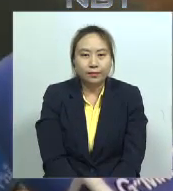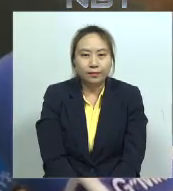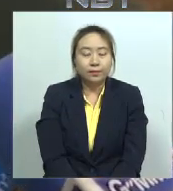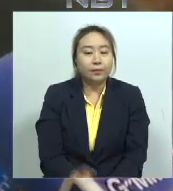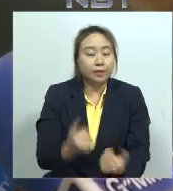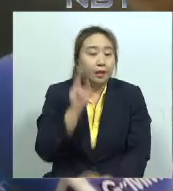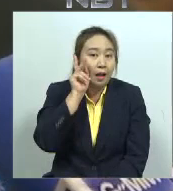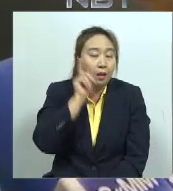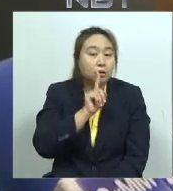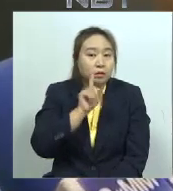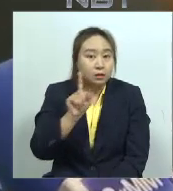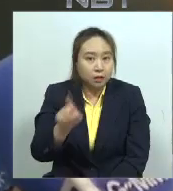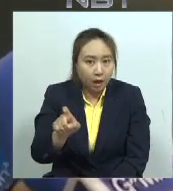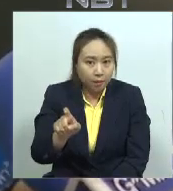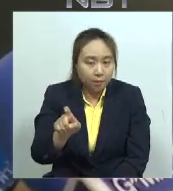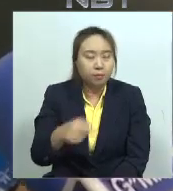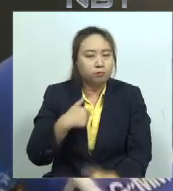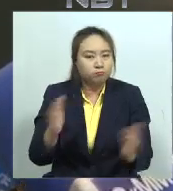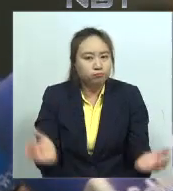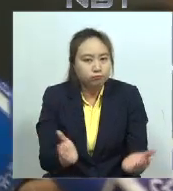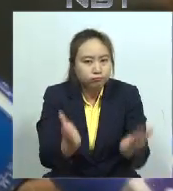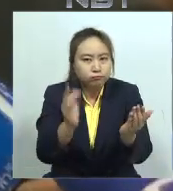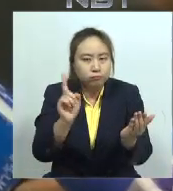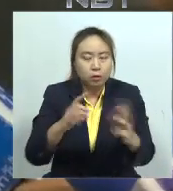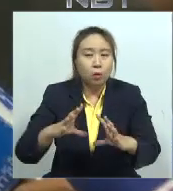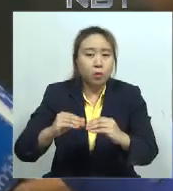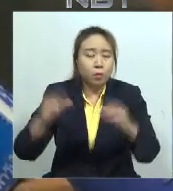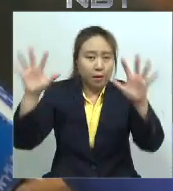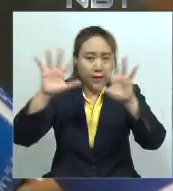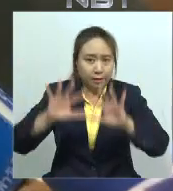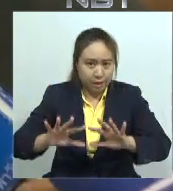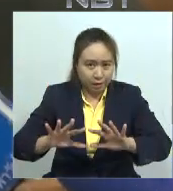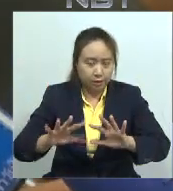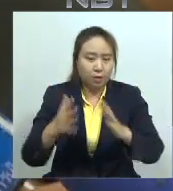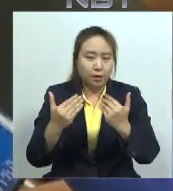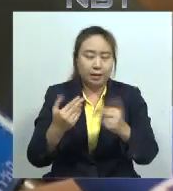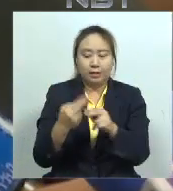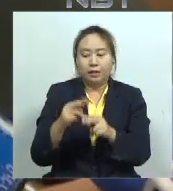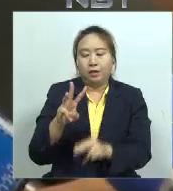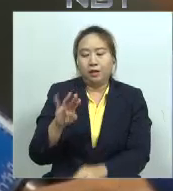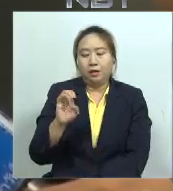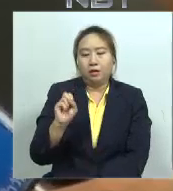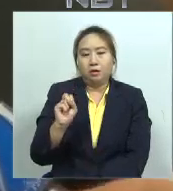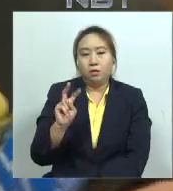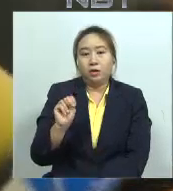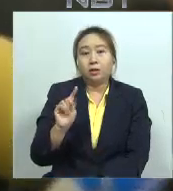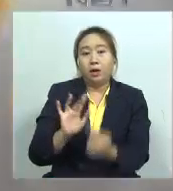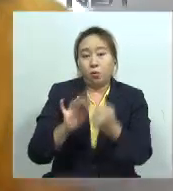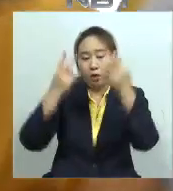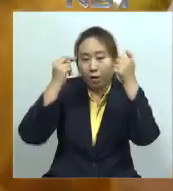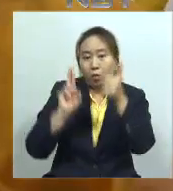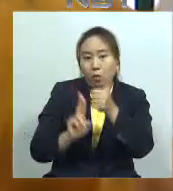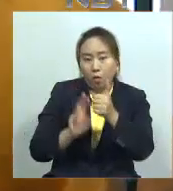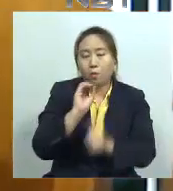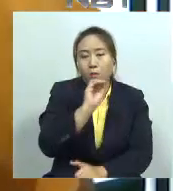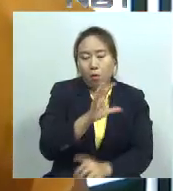่ผู้สื่อข่าวก็สอบถามถึงเรื่องการปลุกระดมในช่วงการประชุมอาเซียนนะคะซึ่งนายวิษณุเครืองามรองนายกรัฐมนตรีบอกว่าในเ